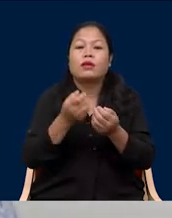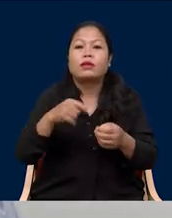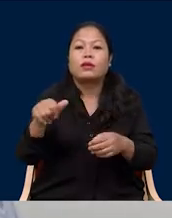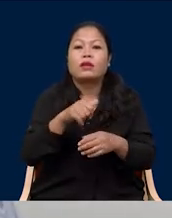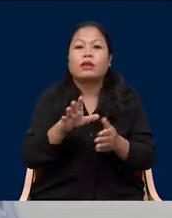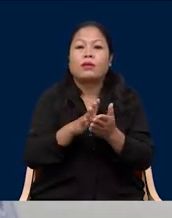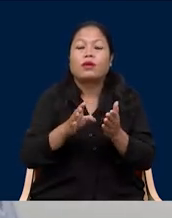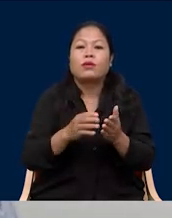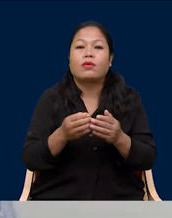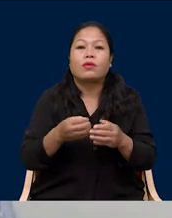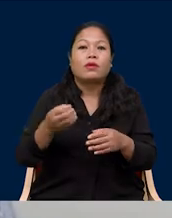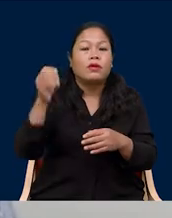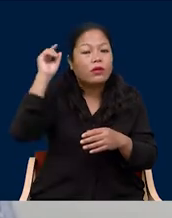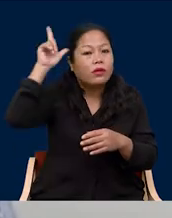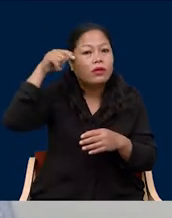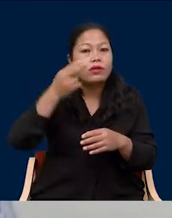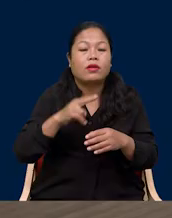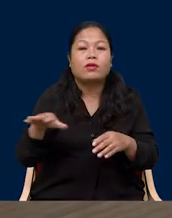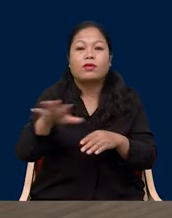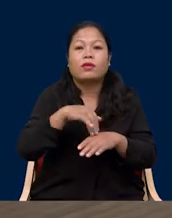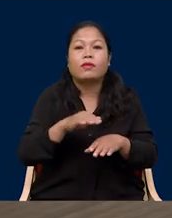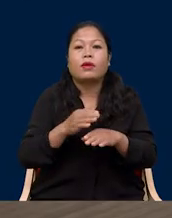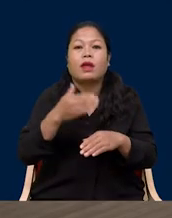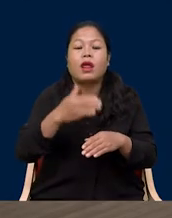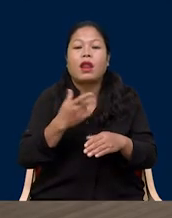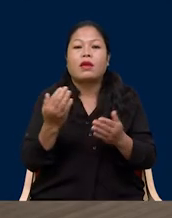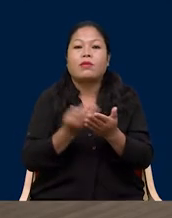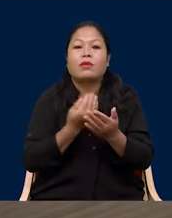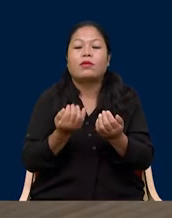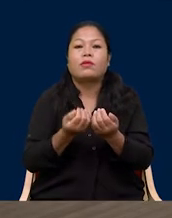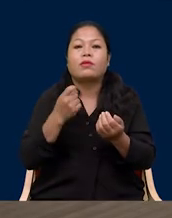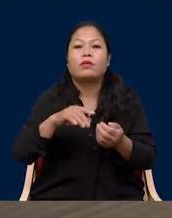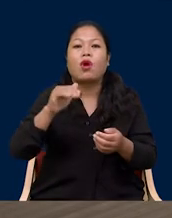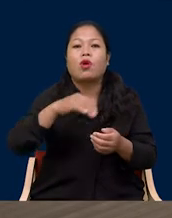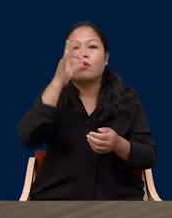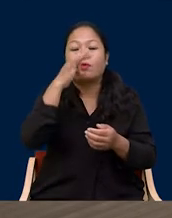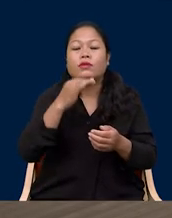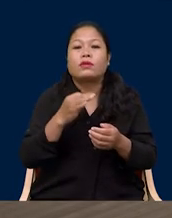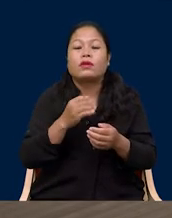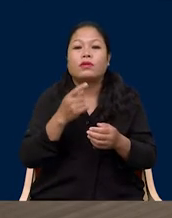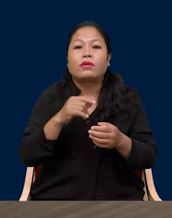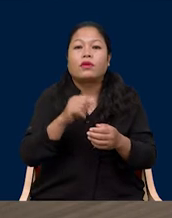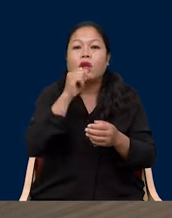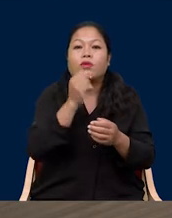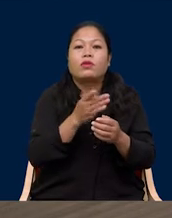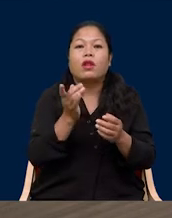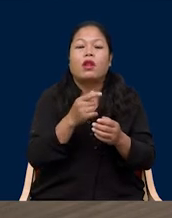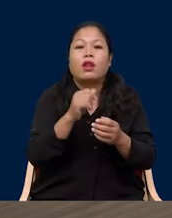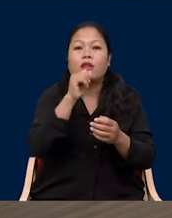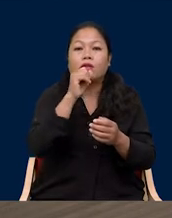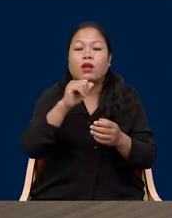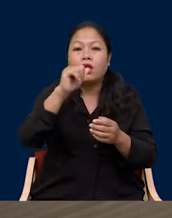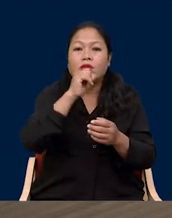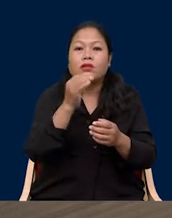त्यो त्यसबाट हुन सक्ने हानि नोक्सानीबाट चाहिँ सबैलाई बचाउनुपर्छ भन्ने हो। र अर्को विषयवस्तु जलवायु परिवर्तनमा दुईटा कुरा